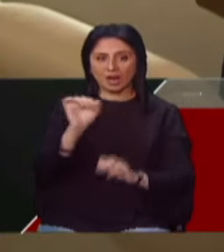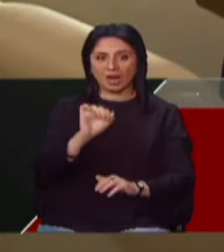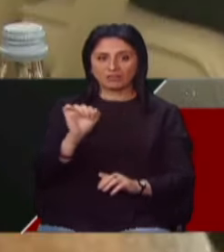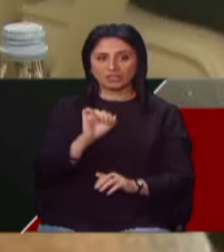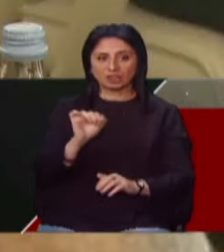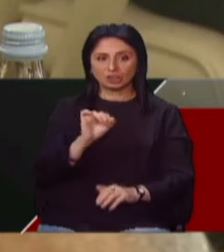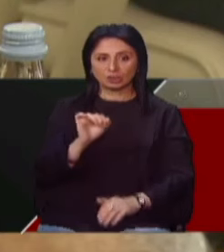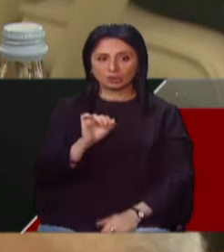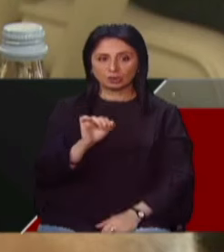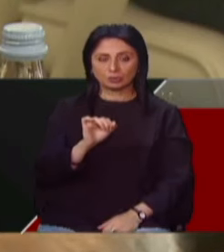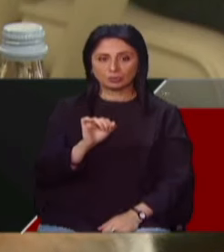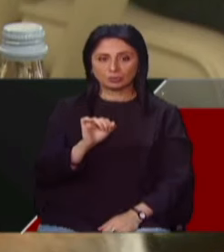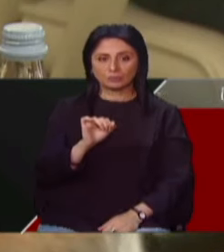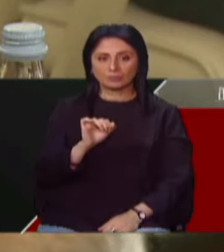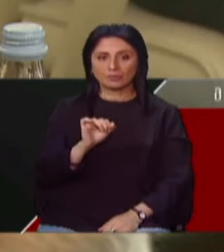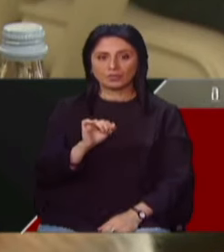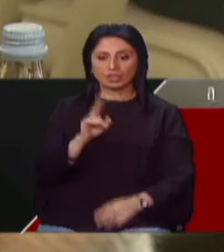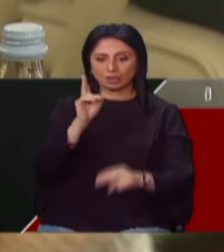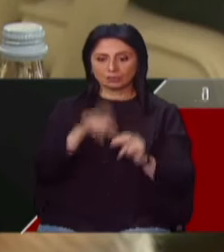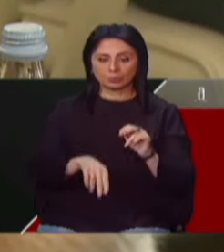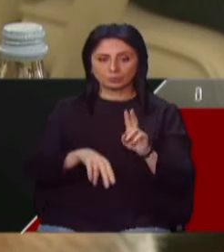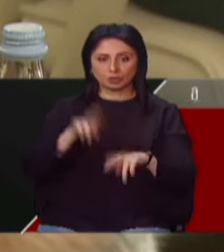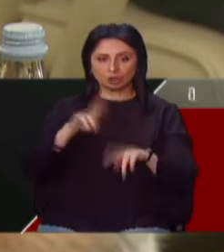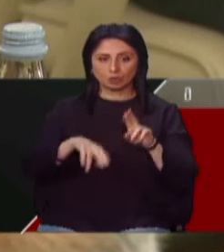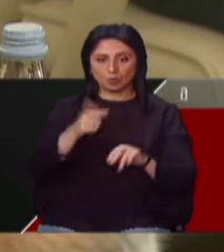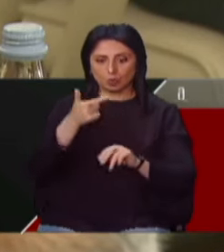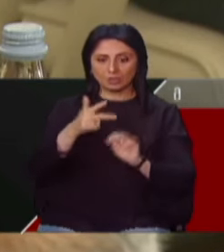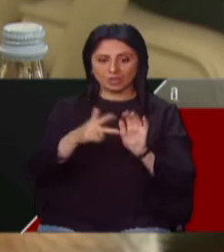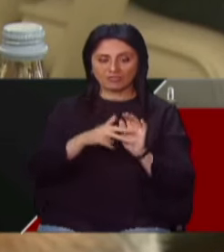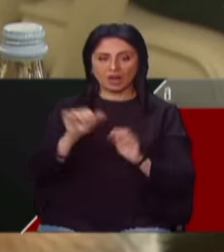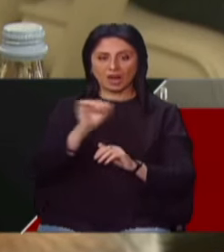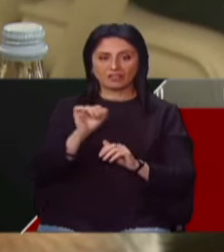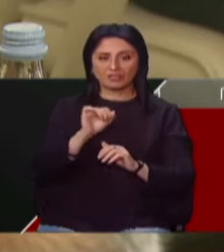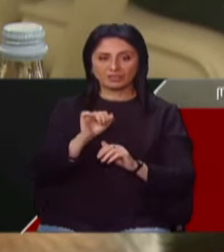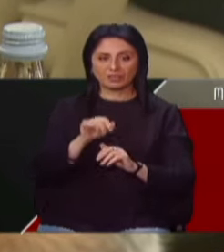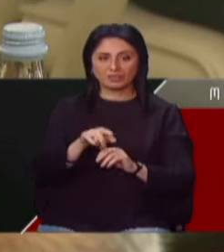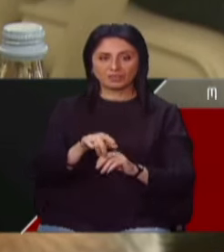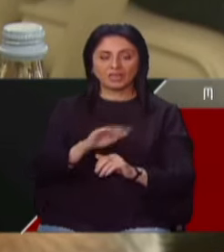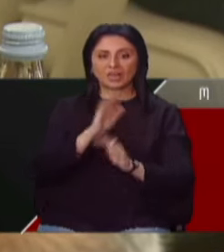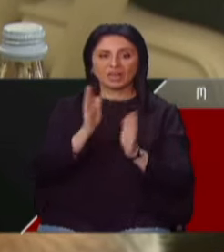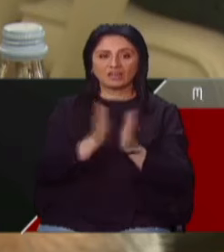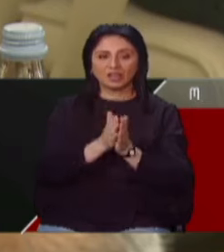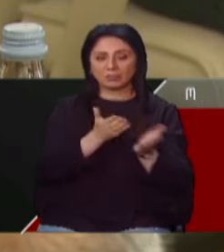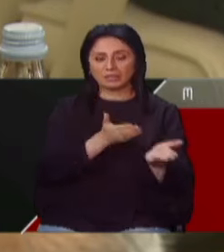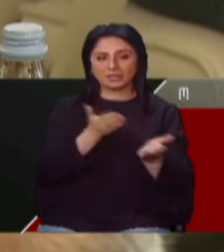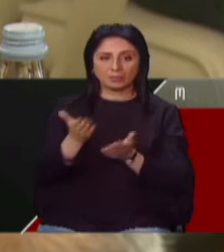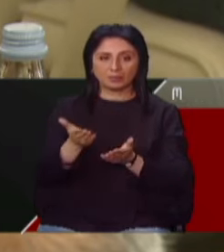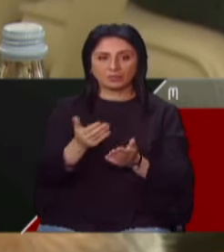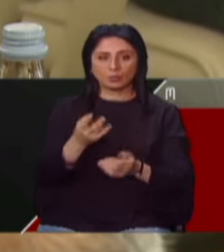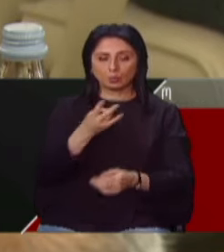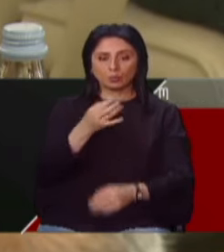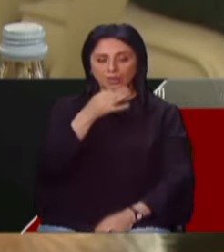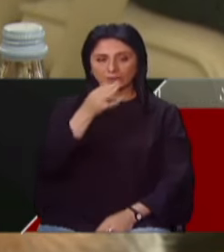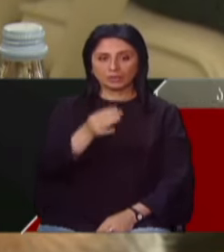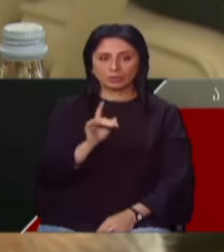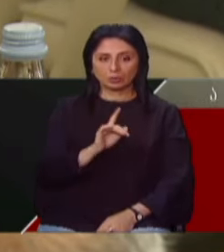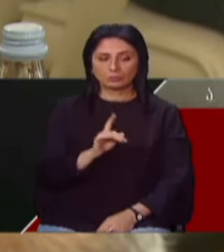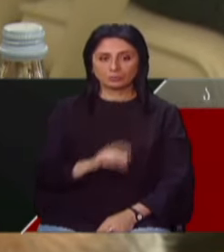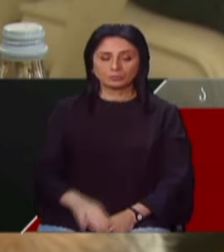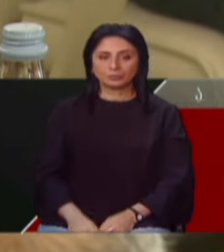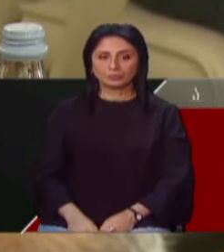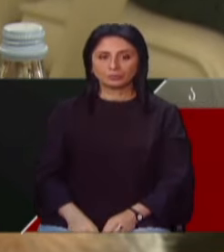აგვისტოს სრულდება მშენებლობა, 28 აგვისტოს ახლა და ყველას გეპატიჟებით, მე უნდა გითხრათ, რომ